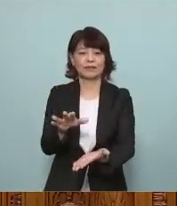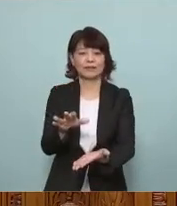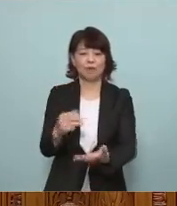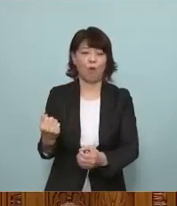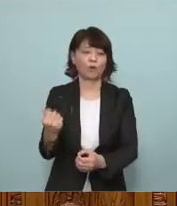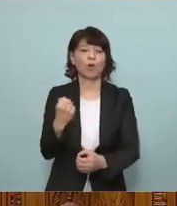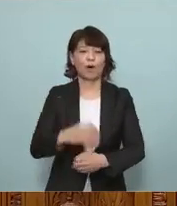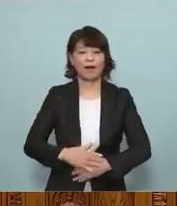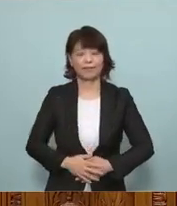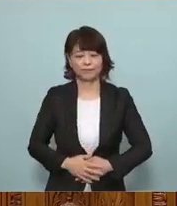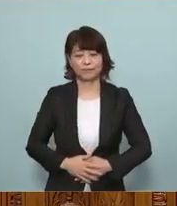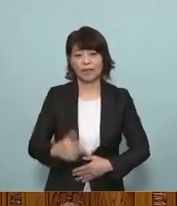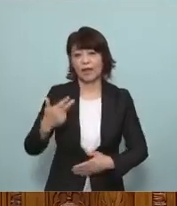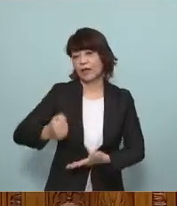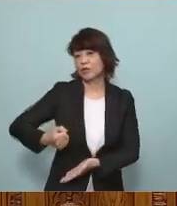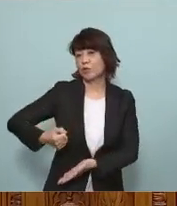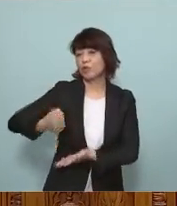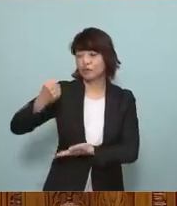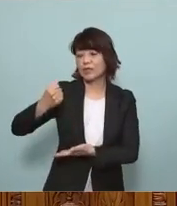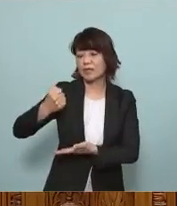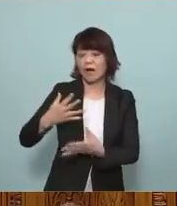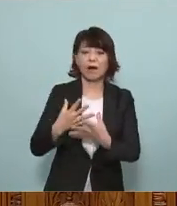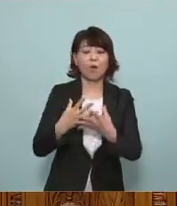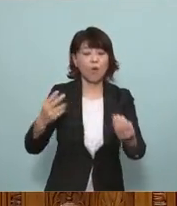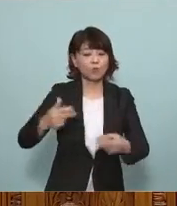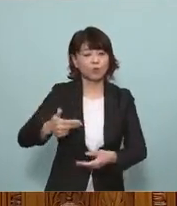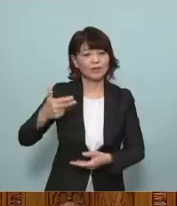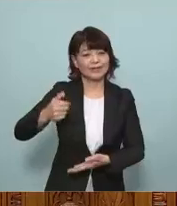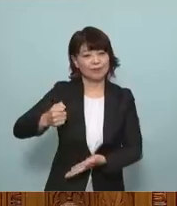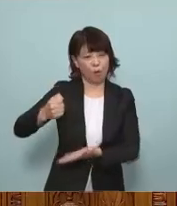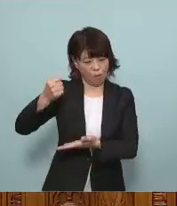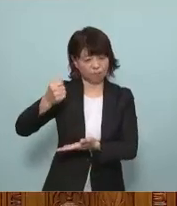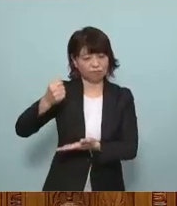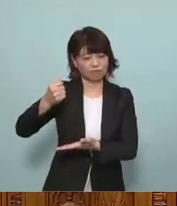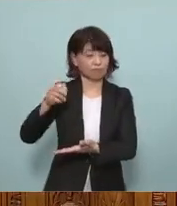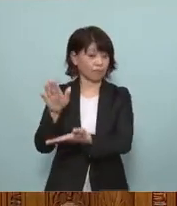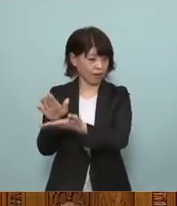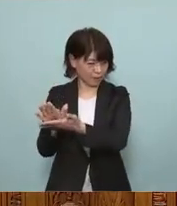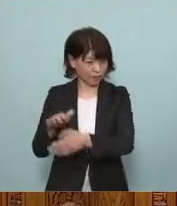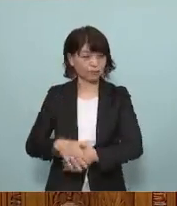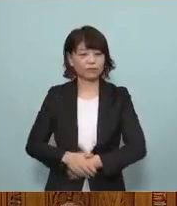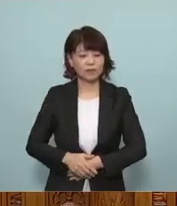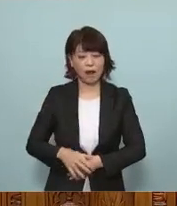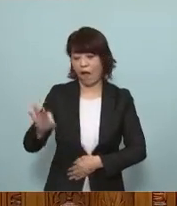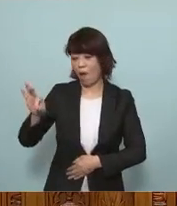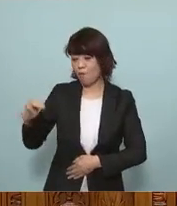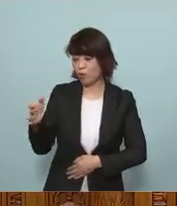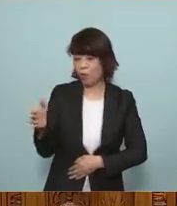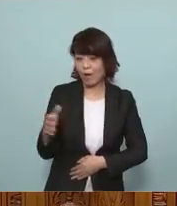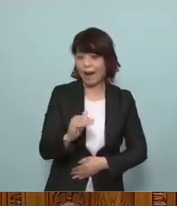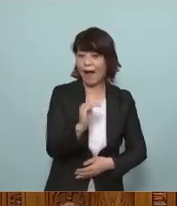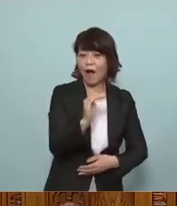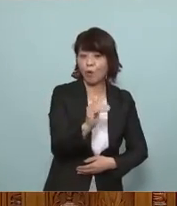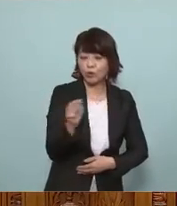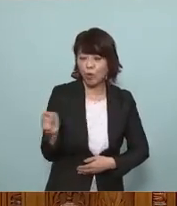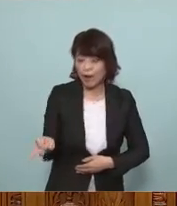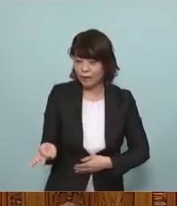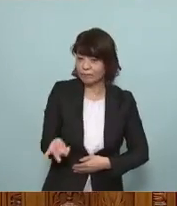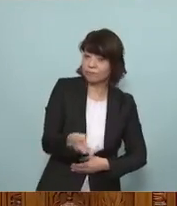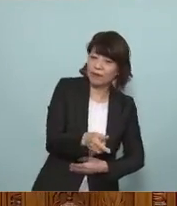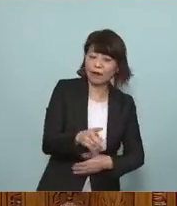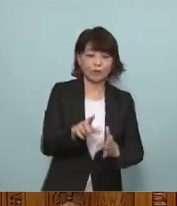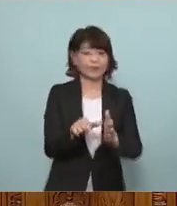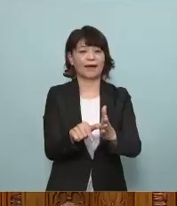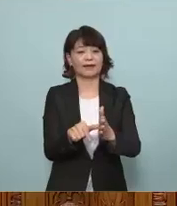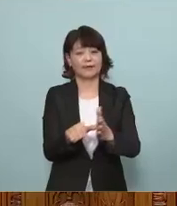です。資本主義は多くの資本で成り立っていますが、 物からことへと進む時